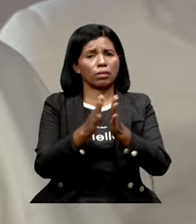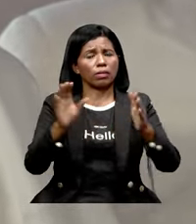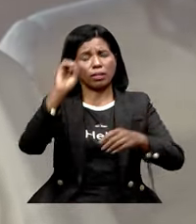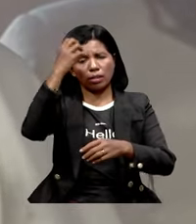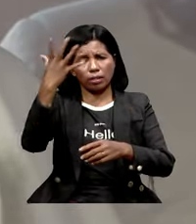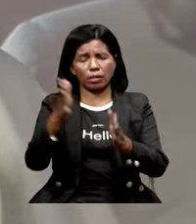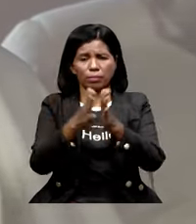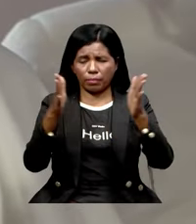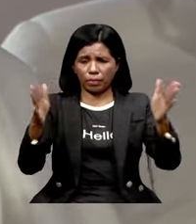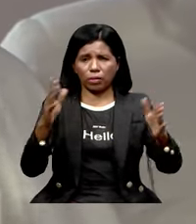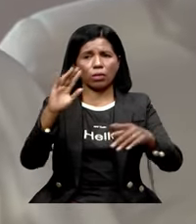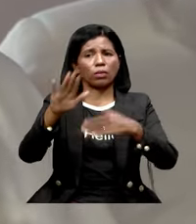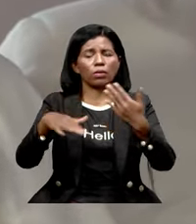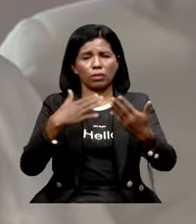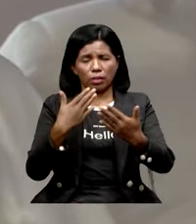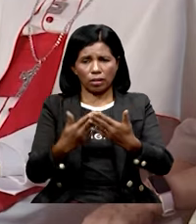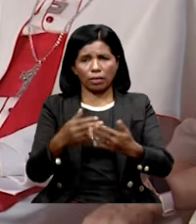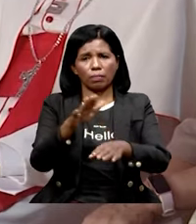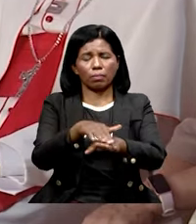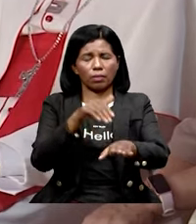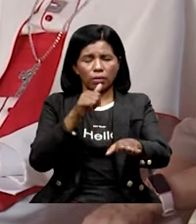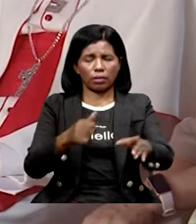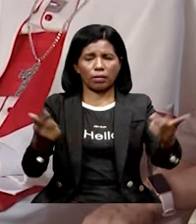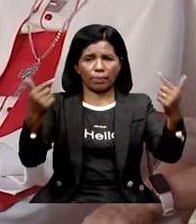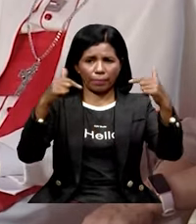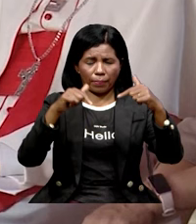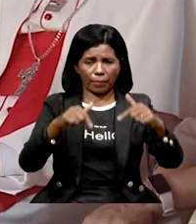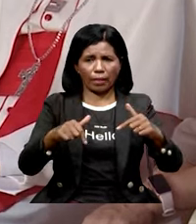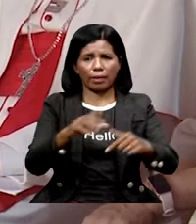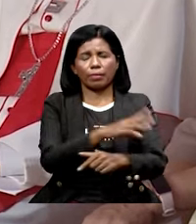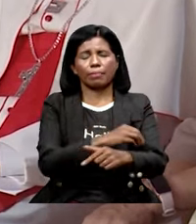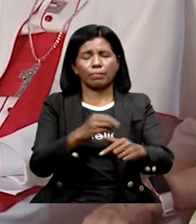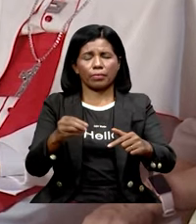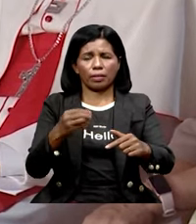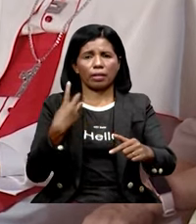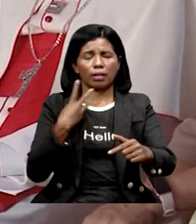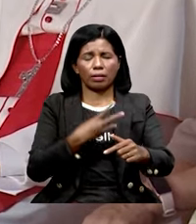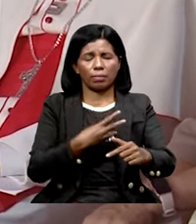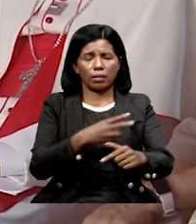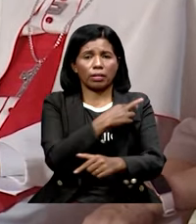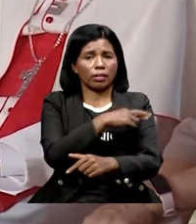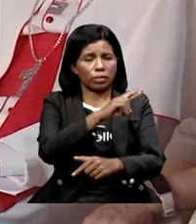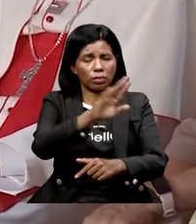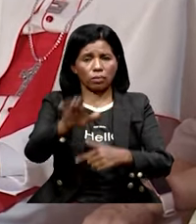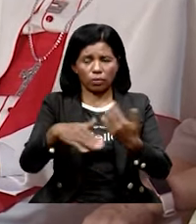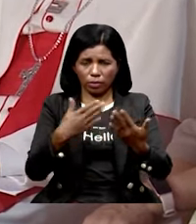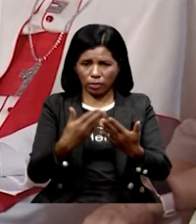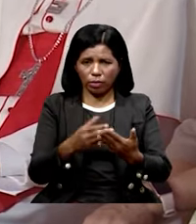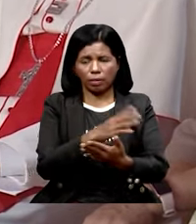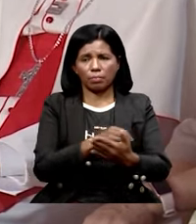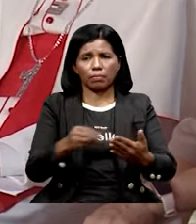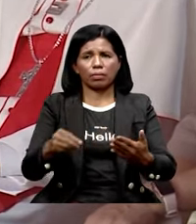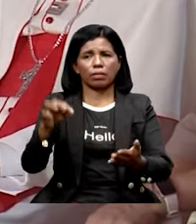setiap hari Anda dipanggil untuk merawatnya sehingga pengalaman keagamaan Anda dapat menjadi